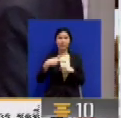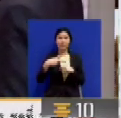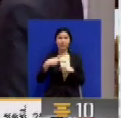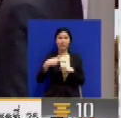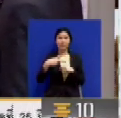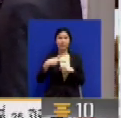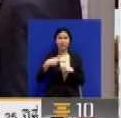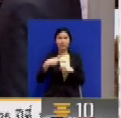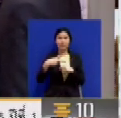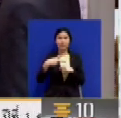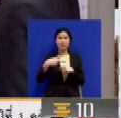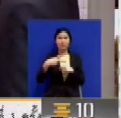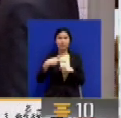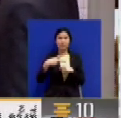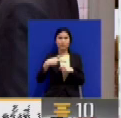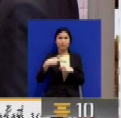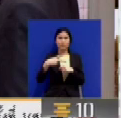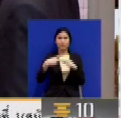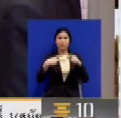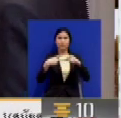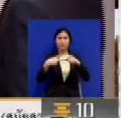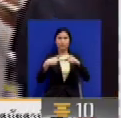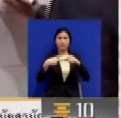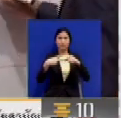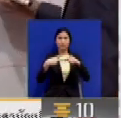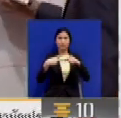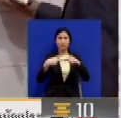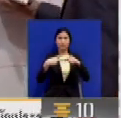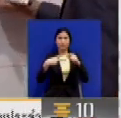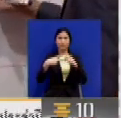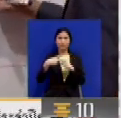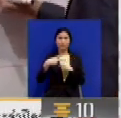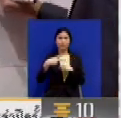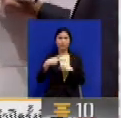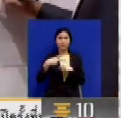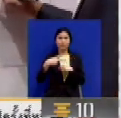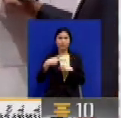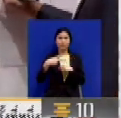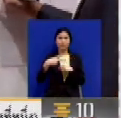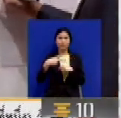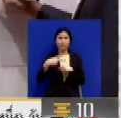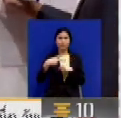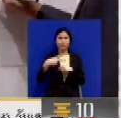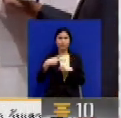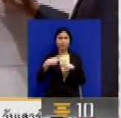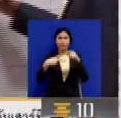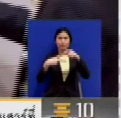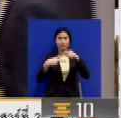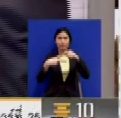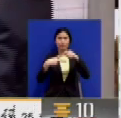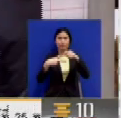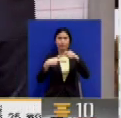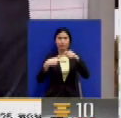ถ้าตามสูตรนี้จะได้กันได้เพียงแต่หนึ่งเสียหนูได้เป็นนายกแล้วก็ได้คมนาคมได้มหาไทยไปอย่างเงี้ย อันนี้เขาแพ้กับฝั่งไหนก็คือเป็